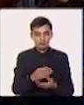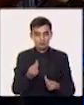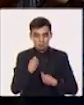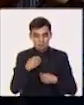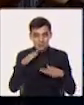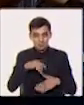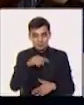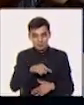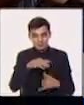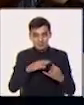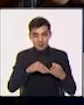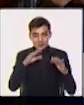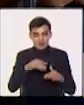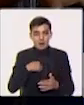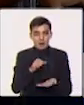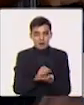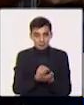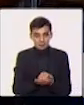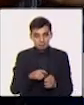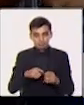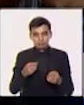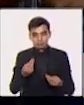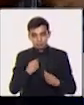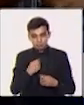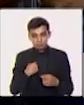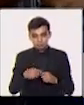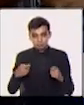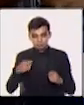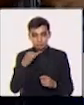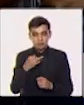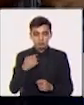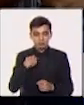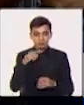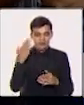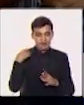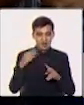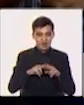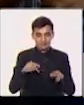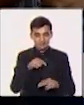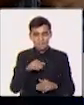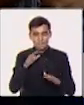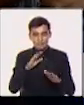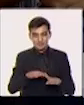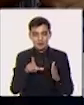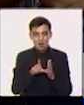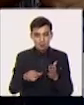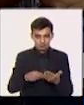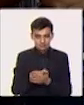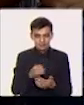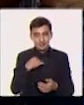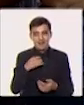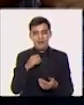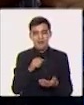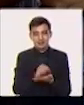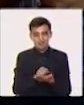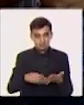осы жерді арендамызды созып беріп, біз осы жерде сол бұрынғыдай налогымызды төлеп, арендамызды төлеп